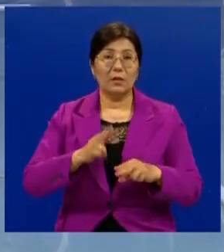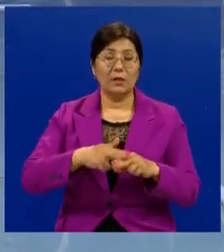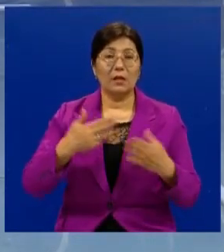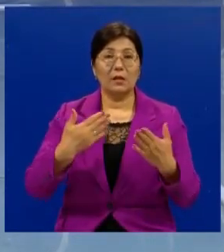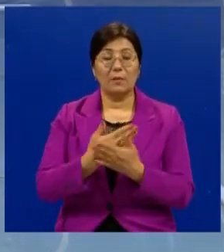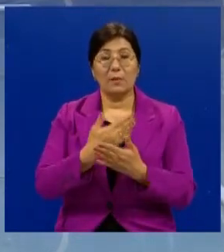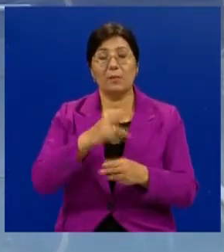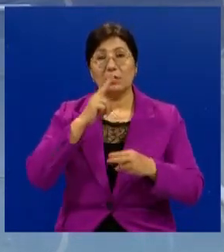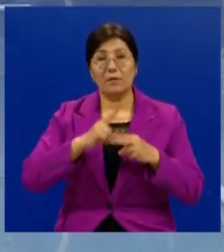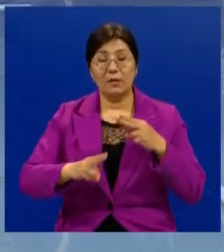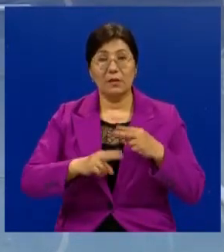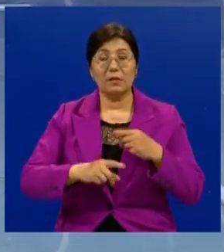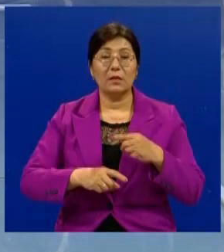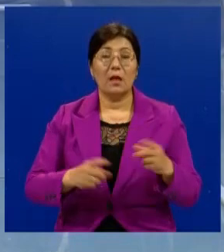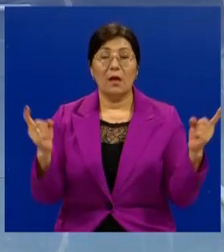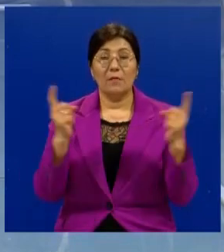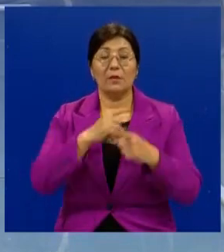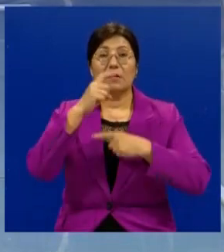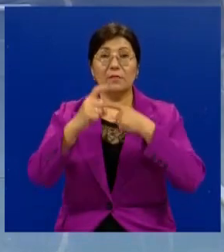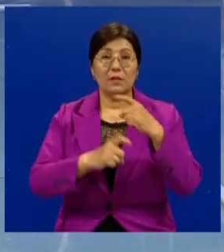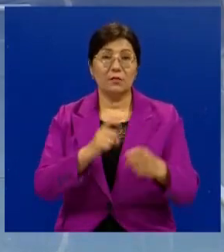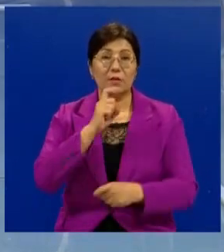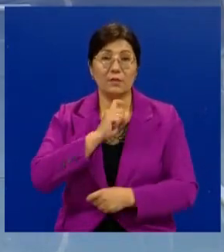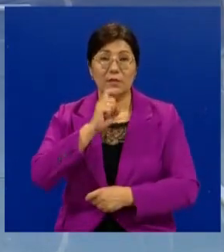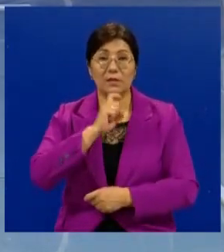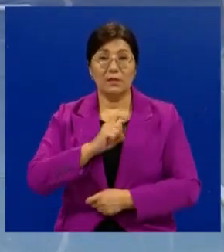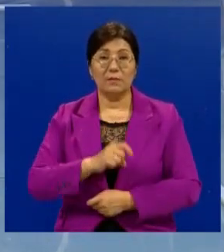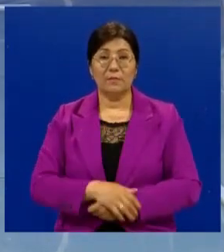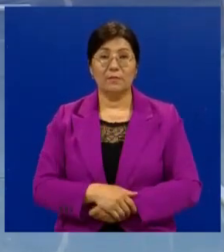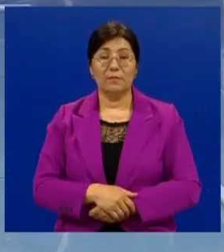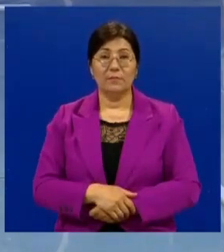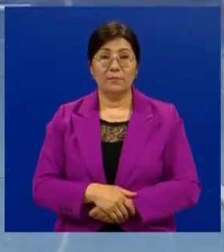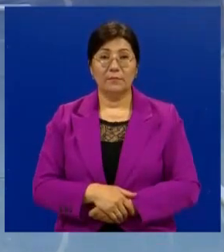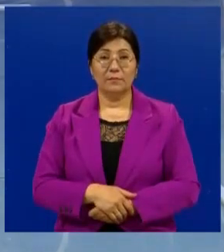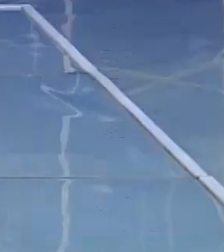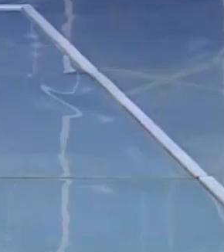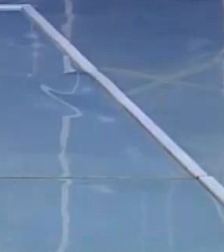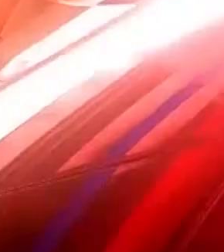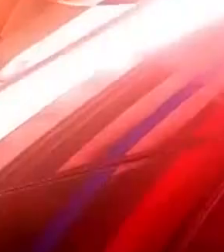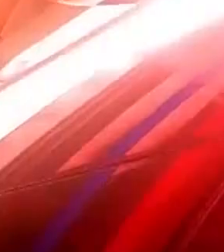все. Очередной выпуск программы «Аптатунасы» смотрите в следующее воскресенье. До свидания.